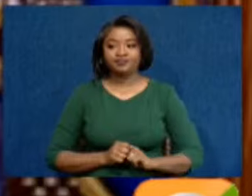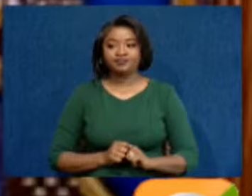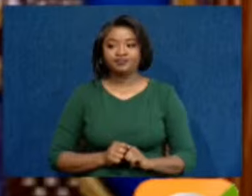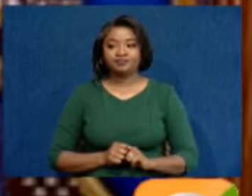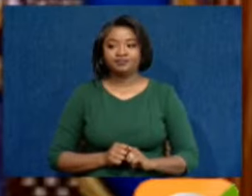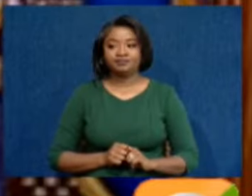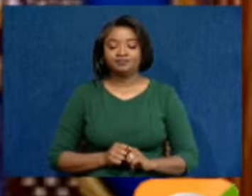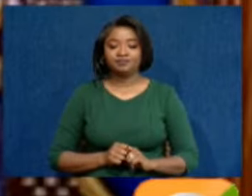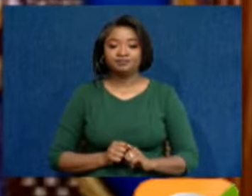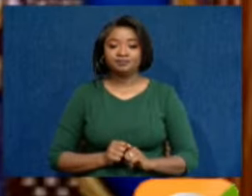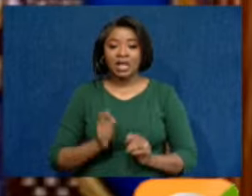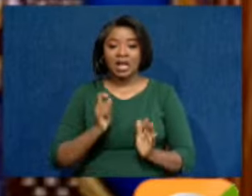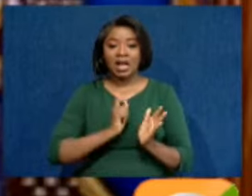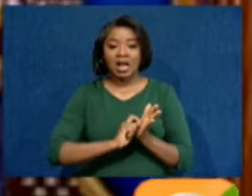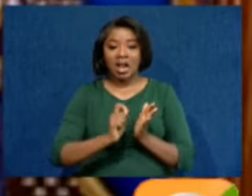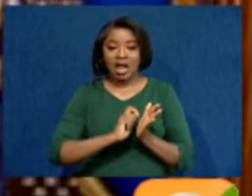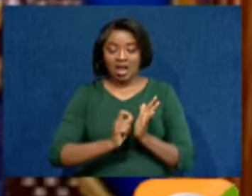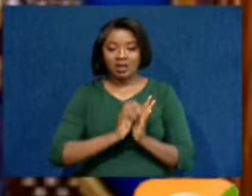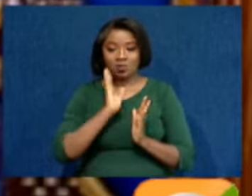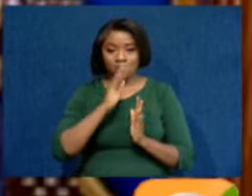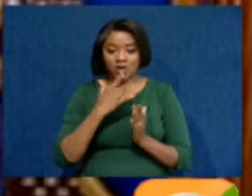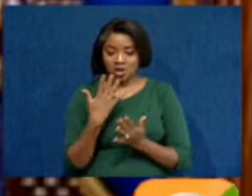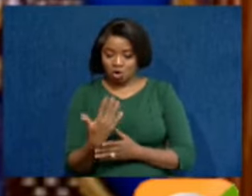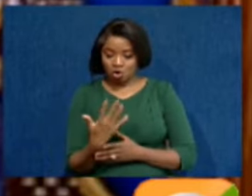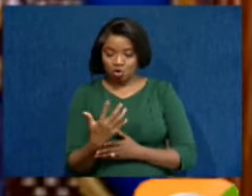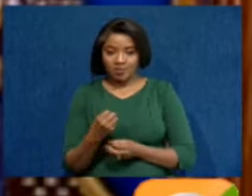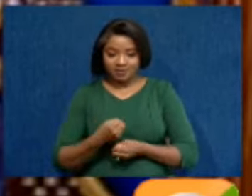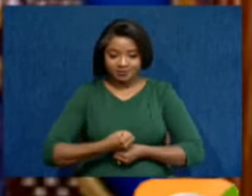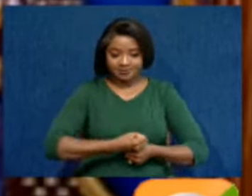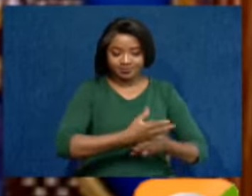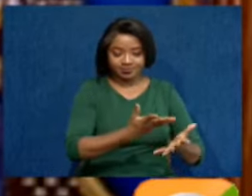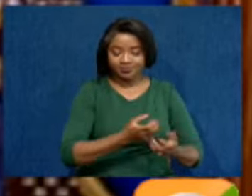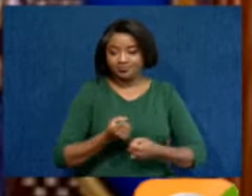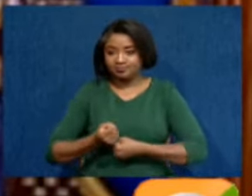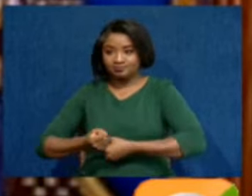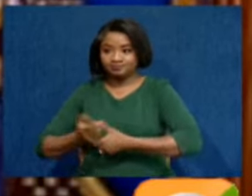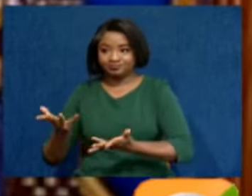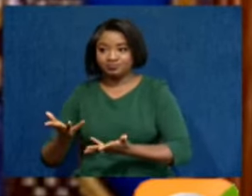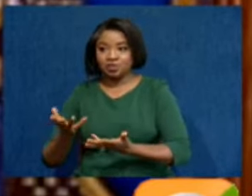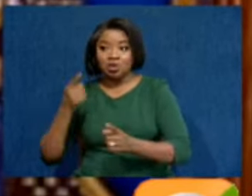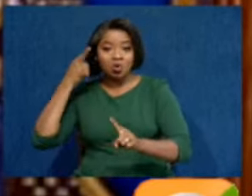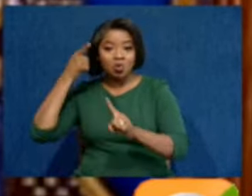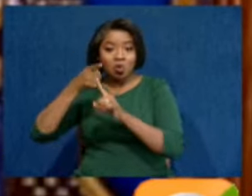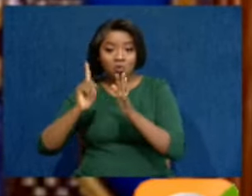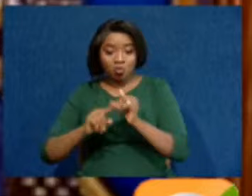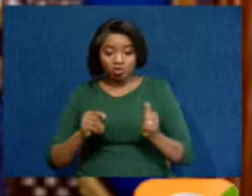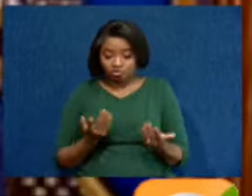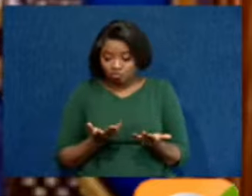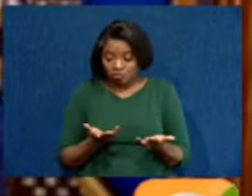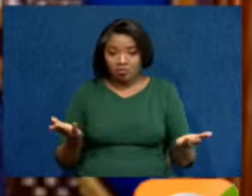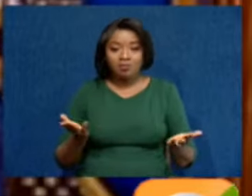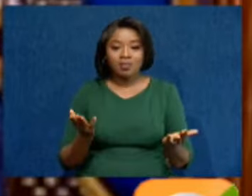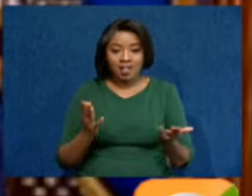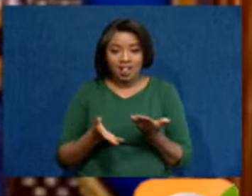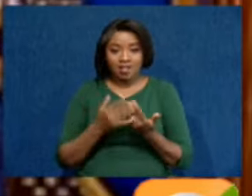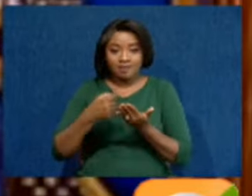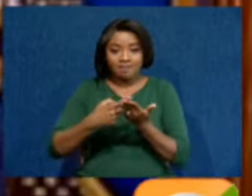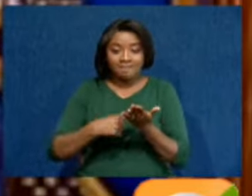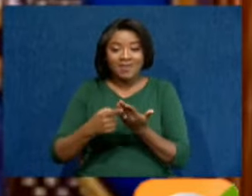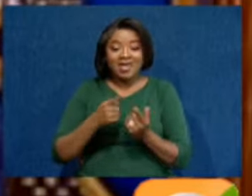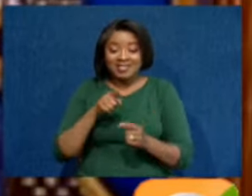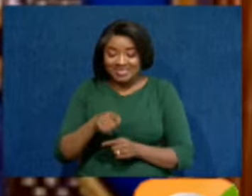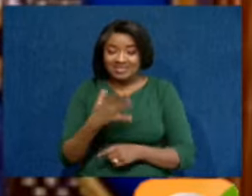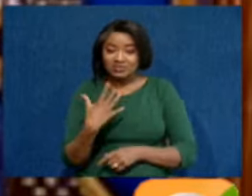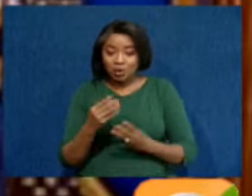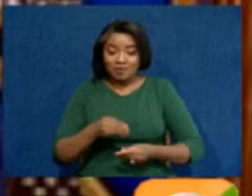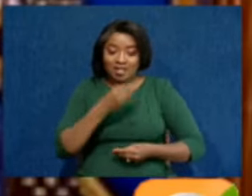circulate documents received from the parties, including the plenary hearing program, to all honorable senators by close of business on Sunday,